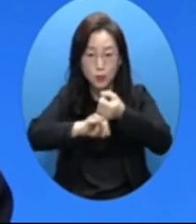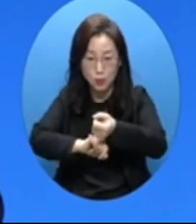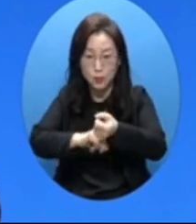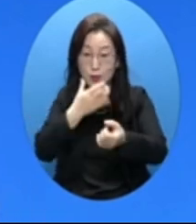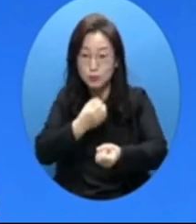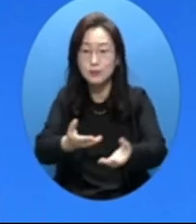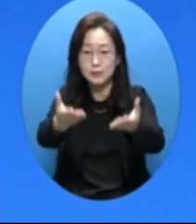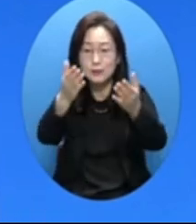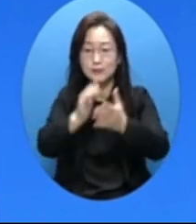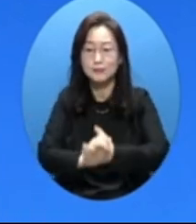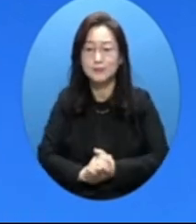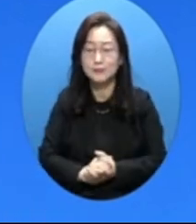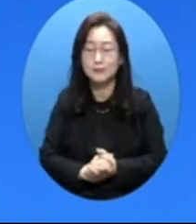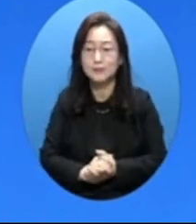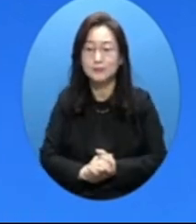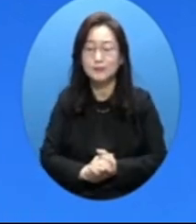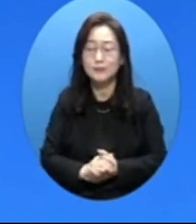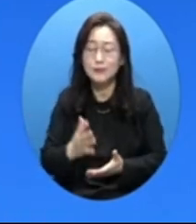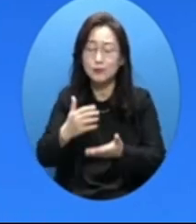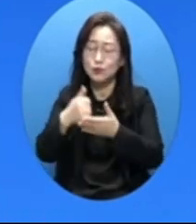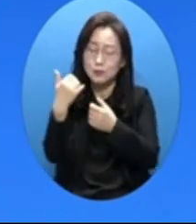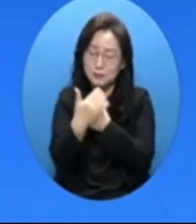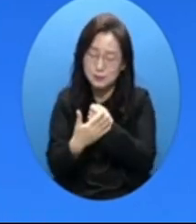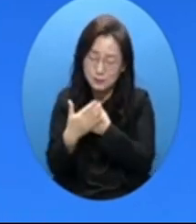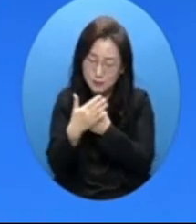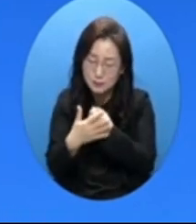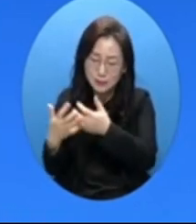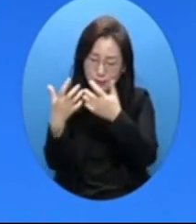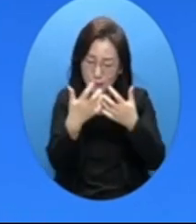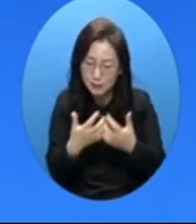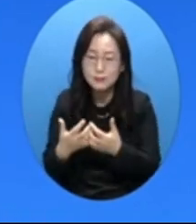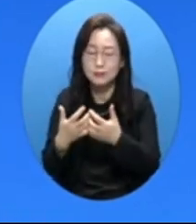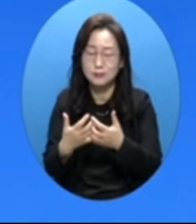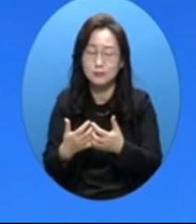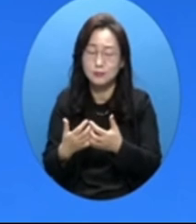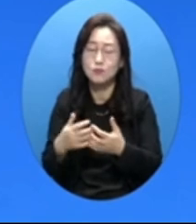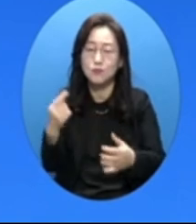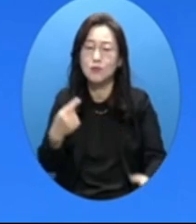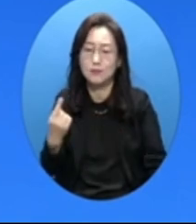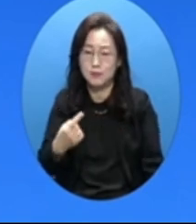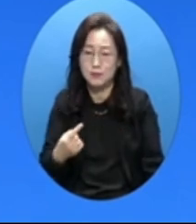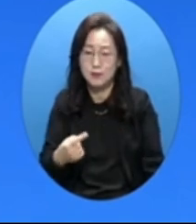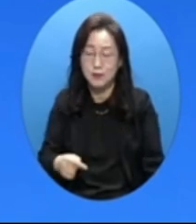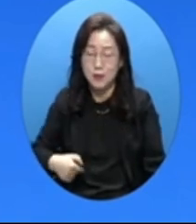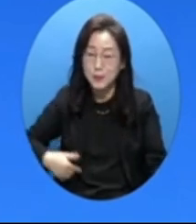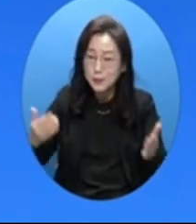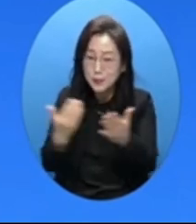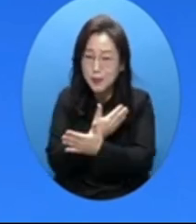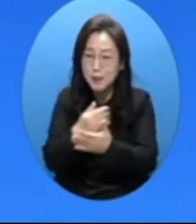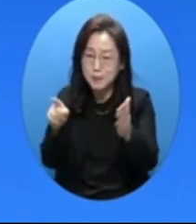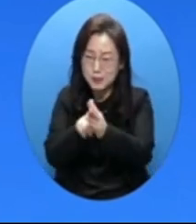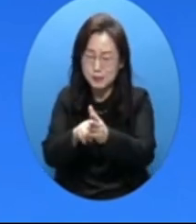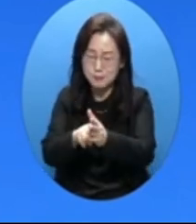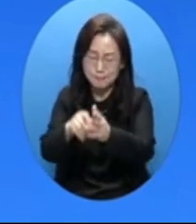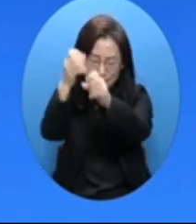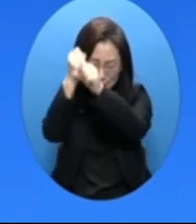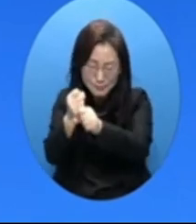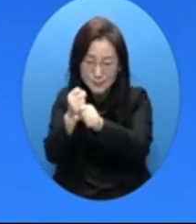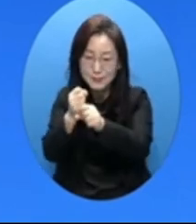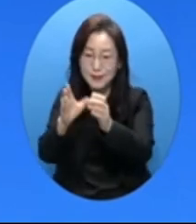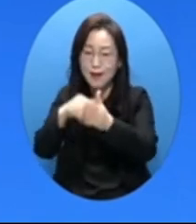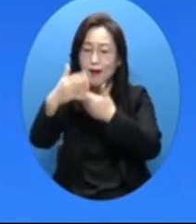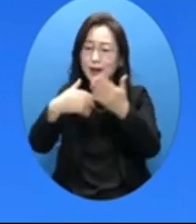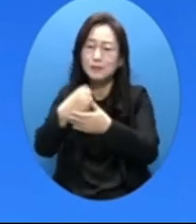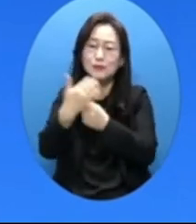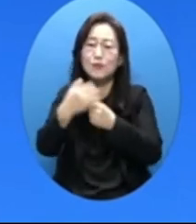축원합니다 그럴 때 주님의 은혜가 넘쳐나게 되는 것입니다 우리가 회개하고 주의 말씀을 믿음으로 붙잡고 나갈 때 하나님의